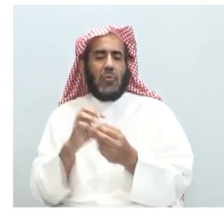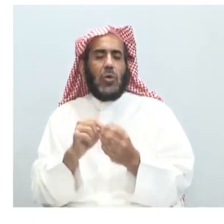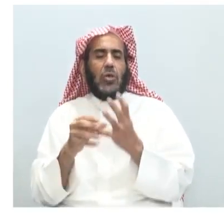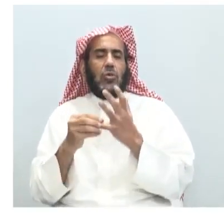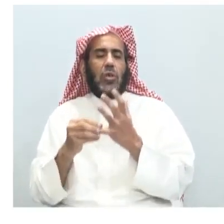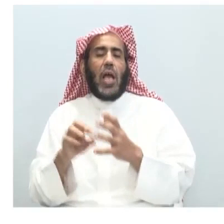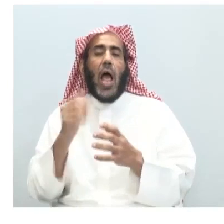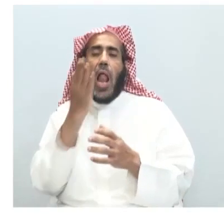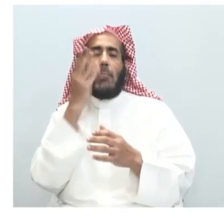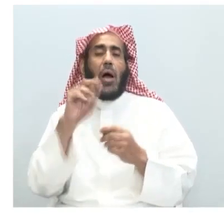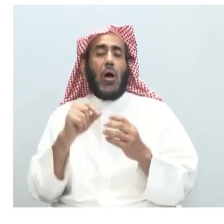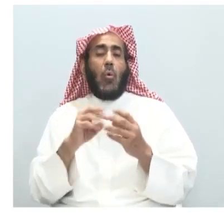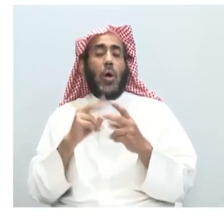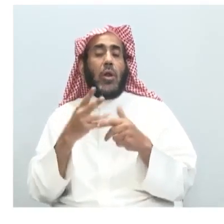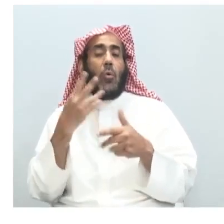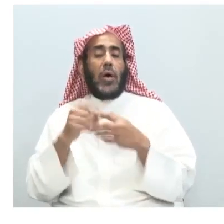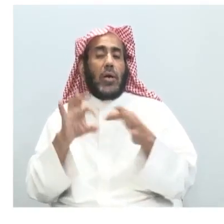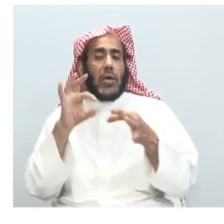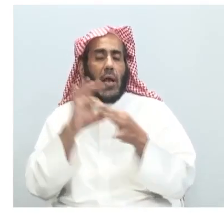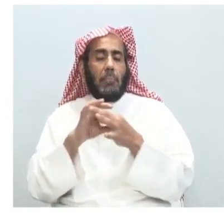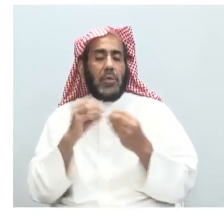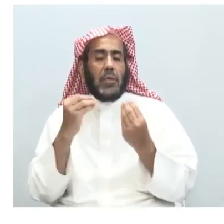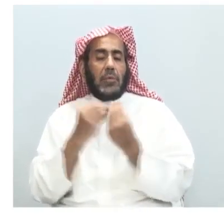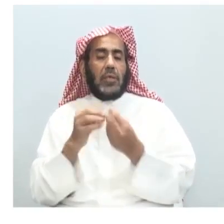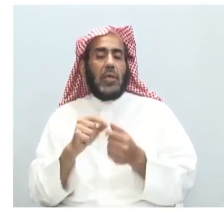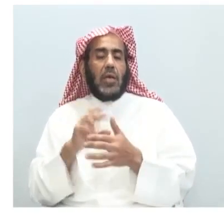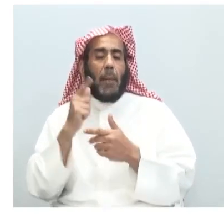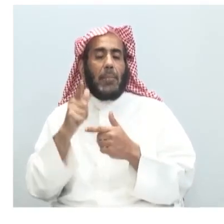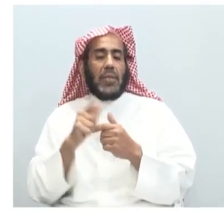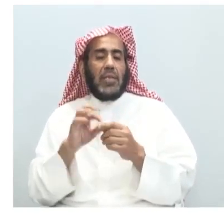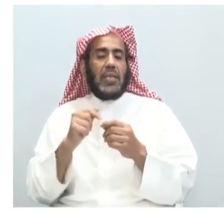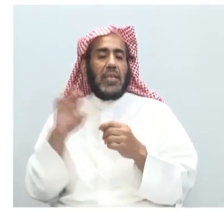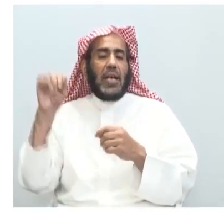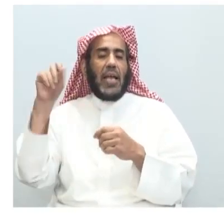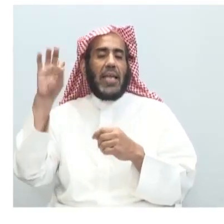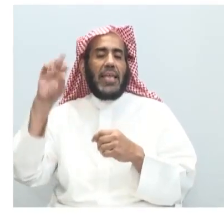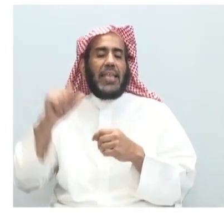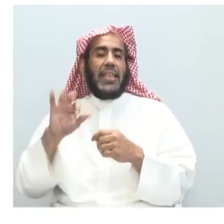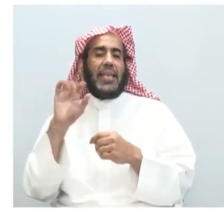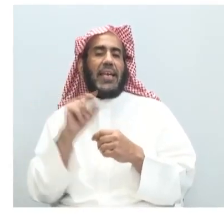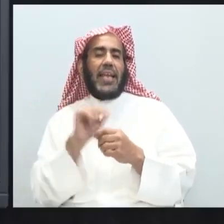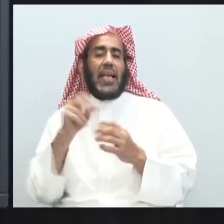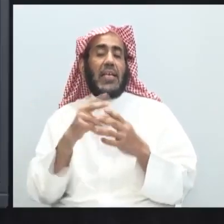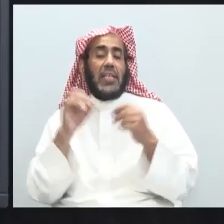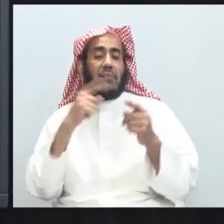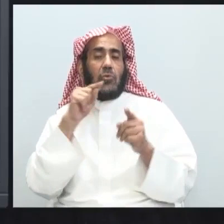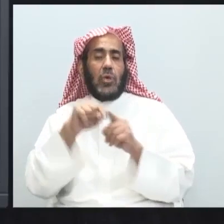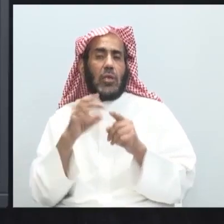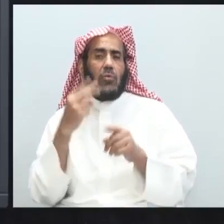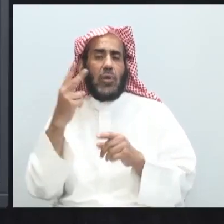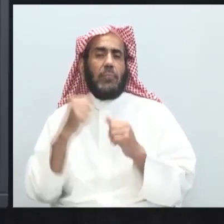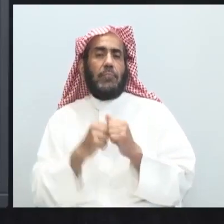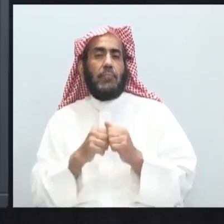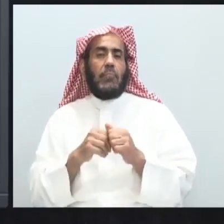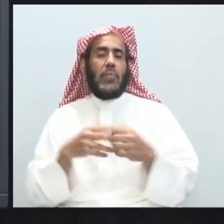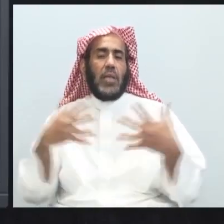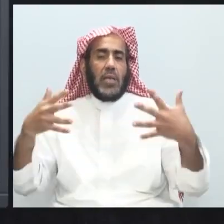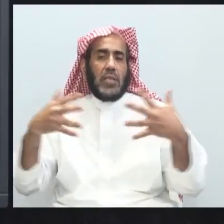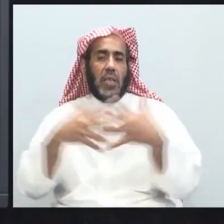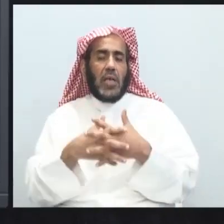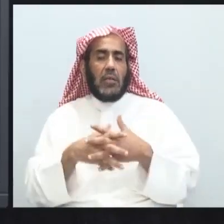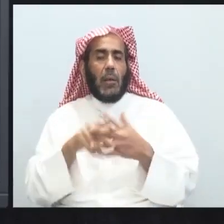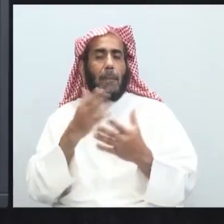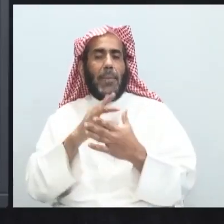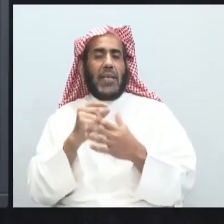جزيء ماء ونوع الرابطه المتكونه هي رابطه ايثيريه اذا تعريف السكريات الثنائيه اتحاد